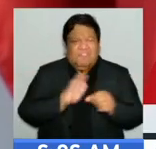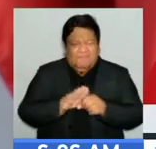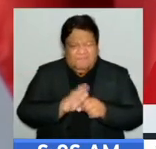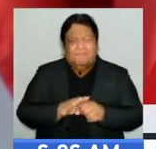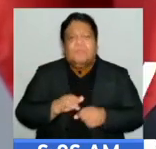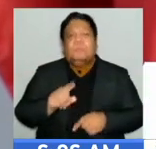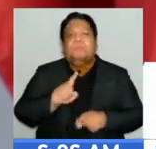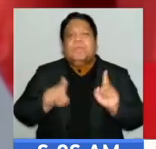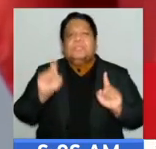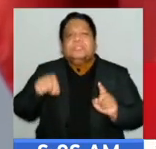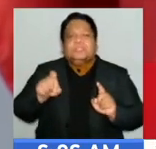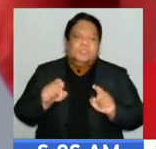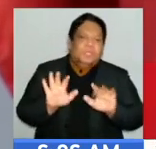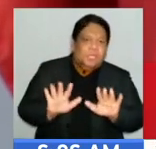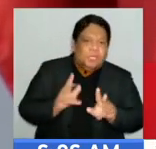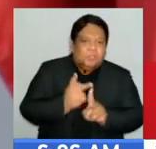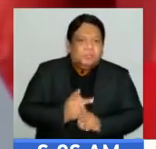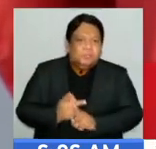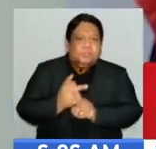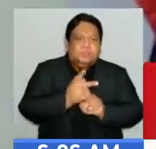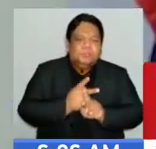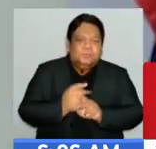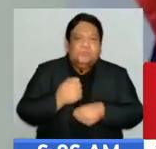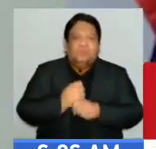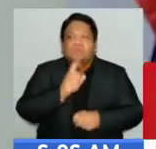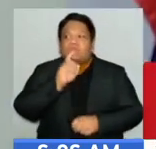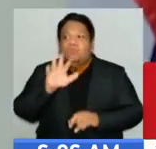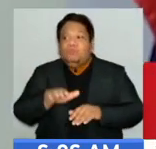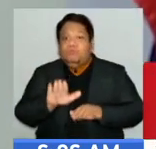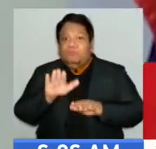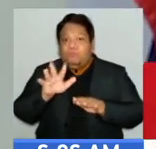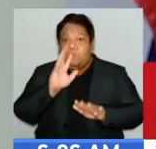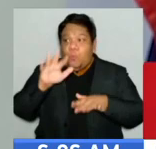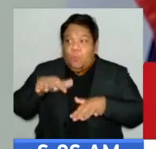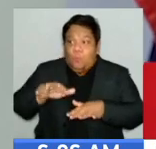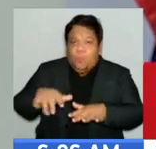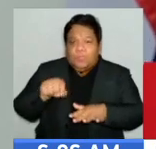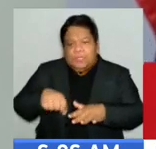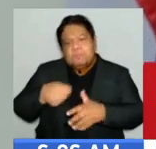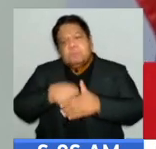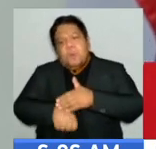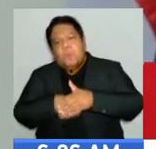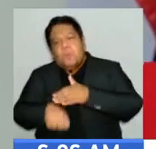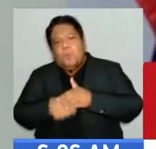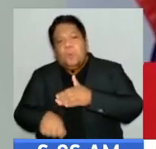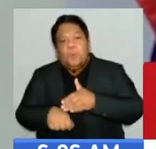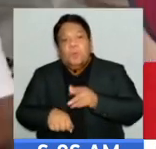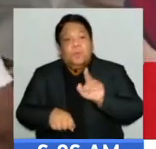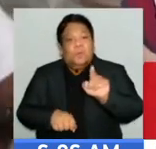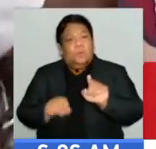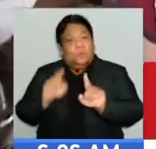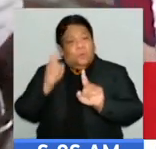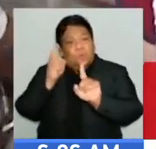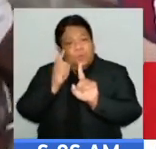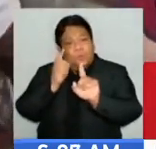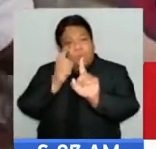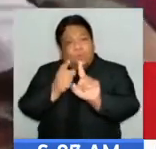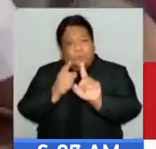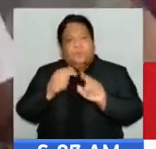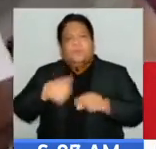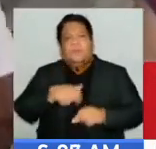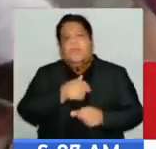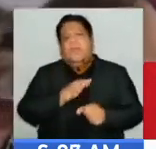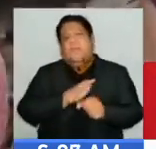karagatan ay may pagkakataon na makapagparami pero ah longterm goal natin ay maging self-sufficient tayo sinagot din ng